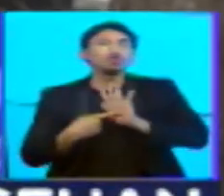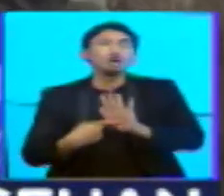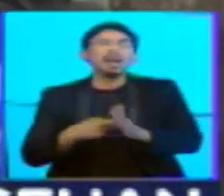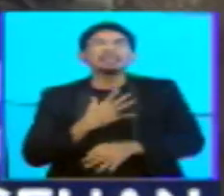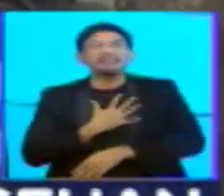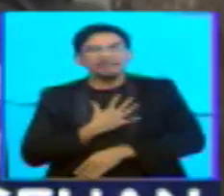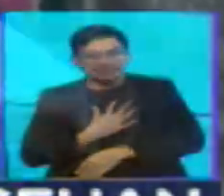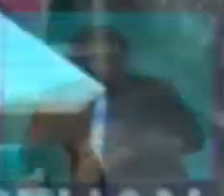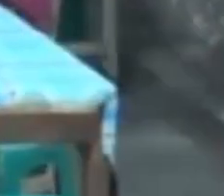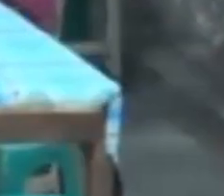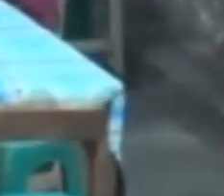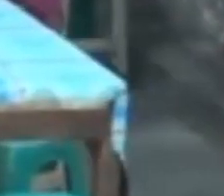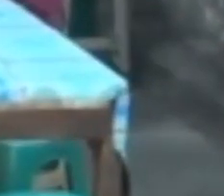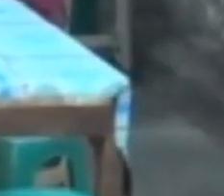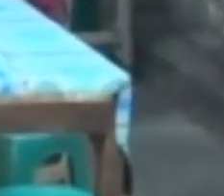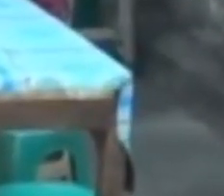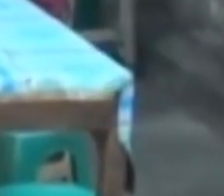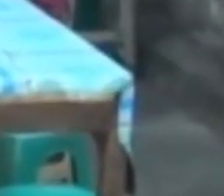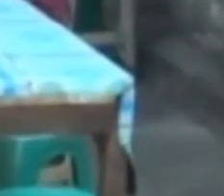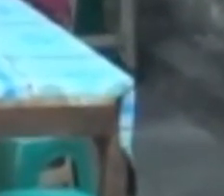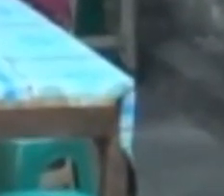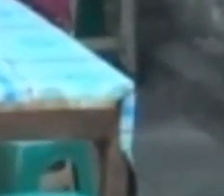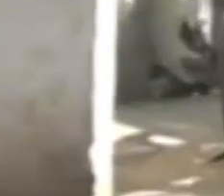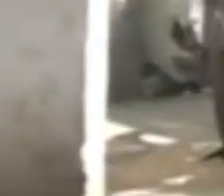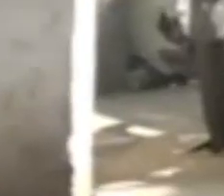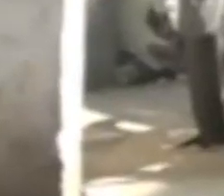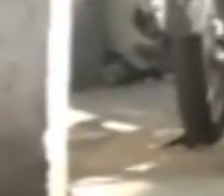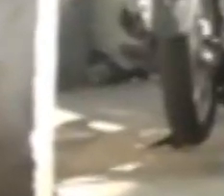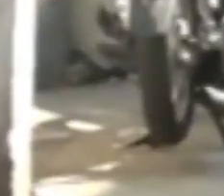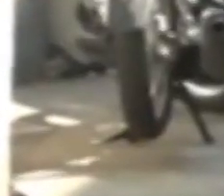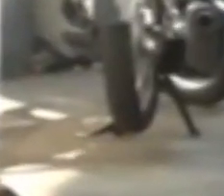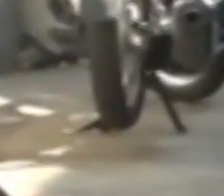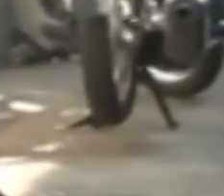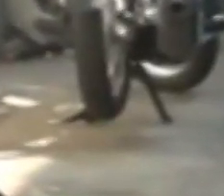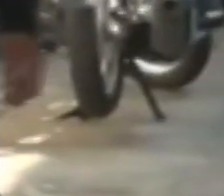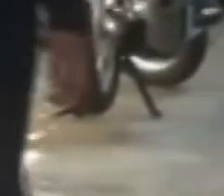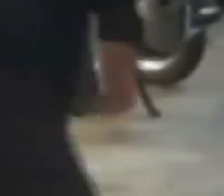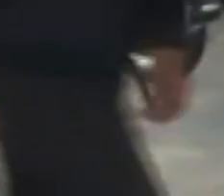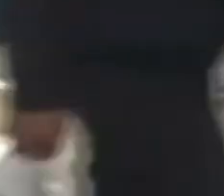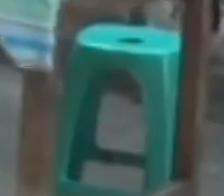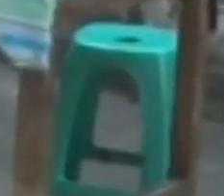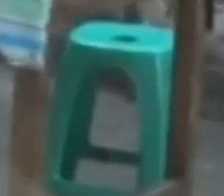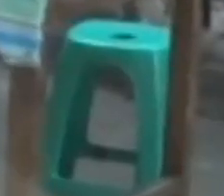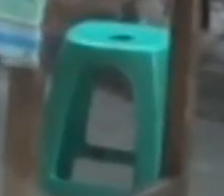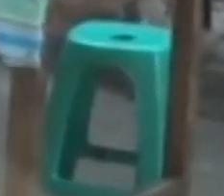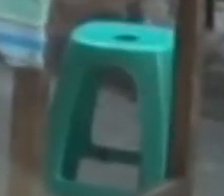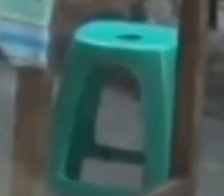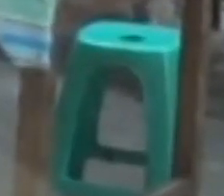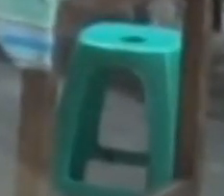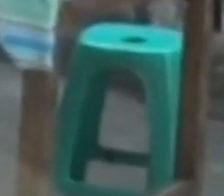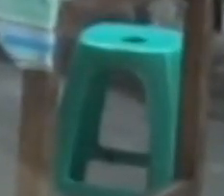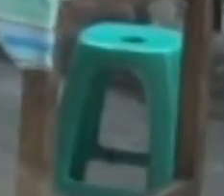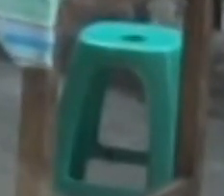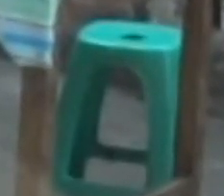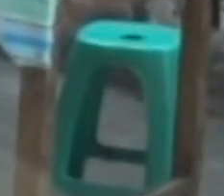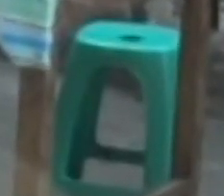lesehan akibat terus berkurangnya jumlah pembeli saat aturan PPKM diberlakukan. Pengunjung kawasan Malioboro terus berkurang akibat